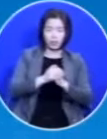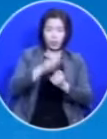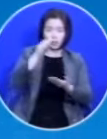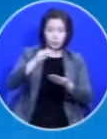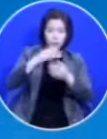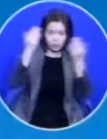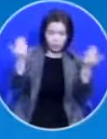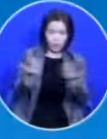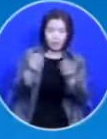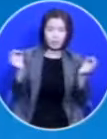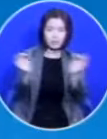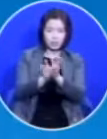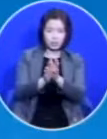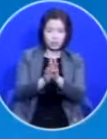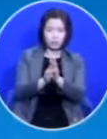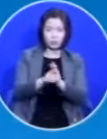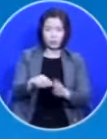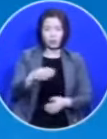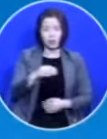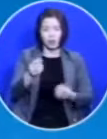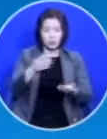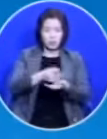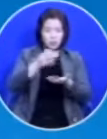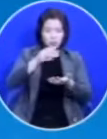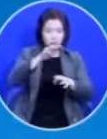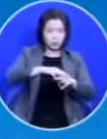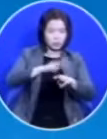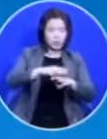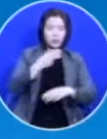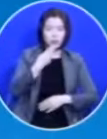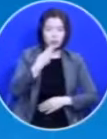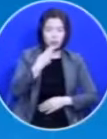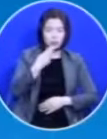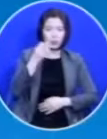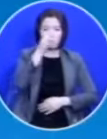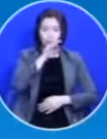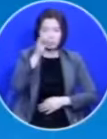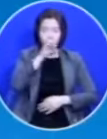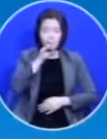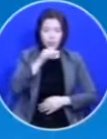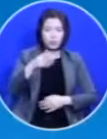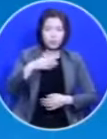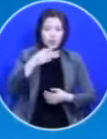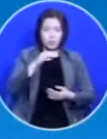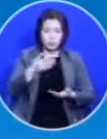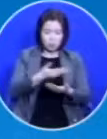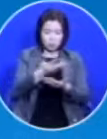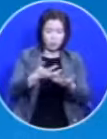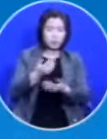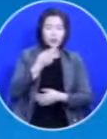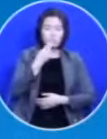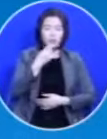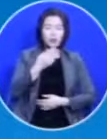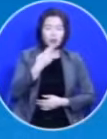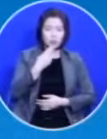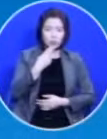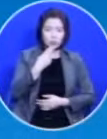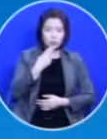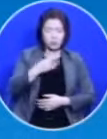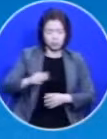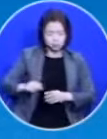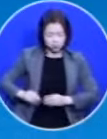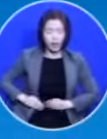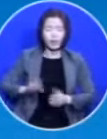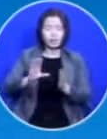없어지고 흉년이 들고 돼지 주염 열매도 먹을 수가 없어서 너무너무 배가 고을 때 가서야